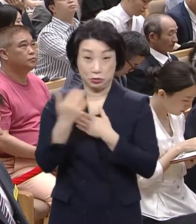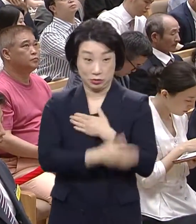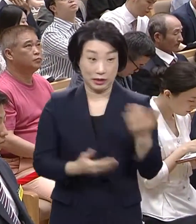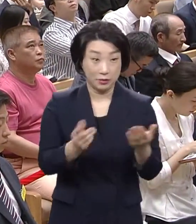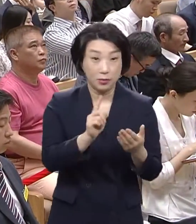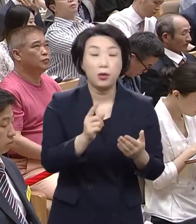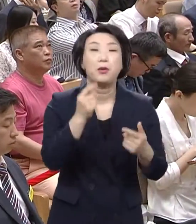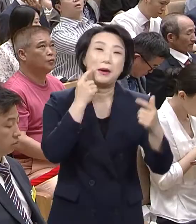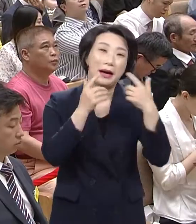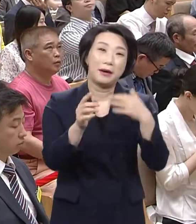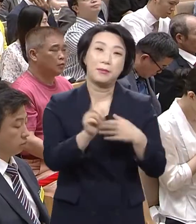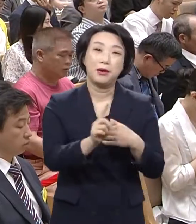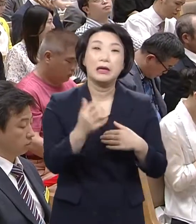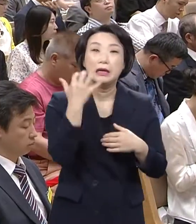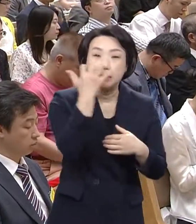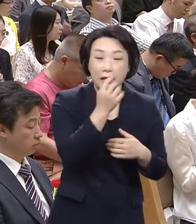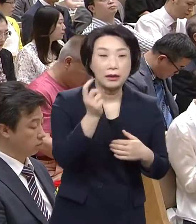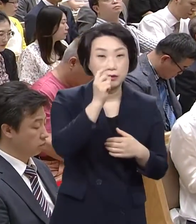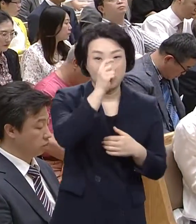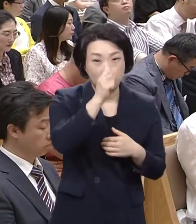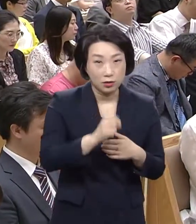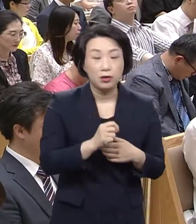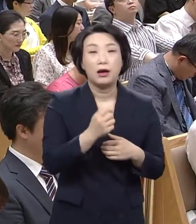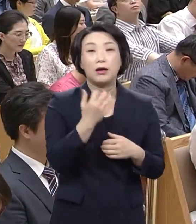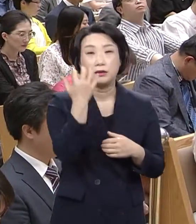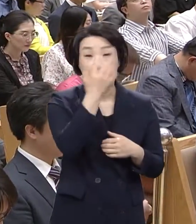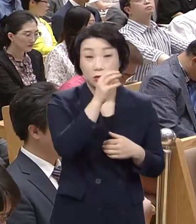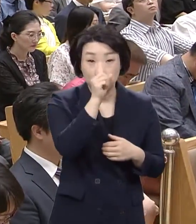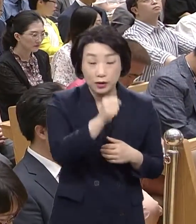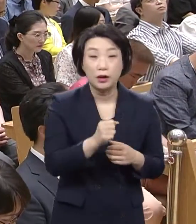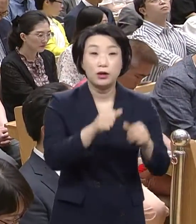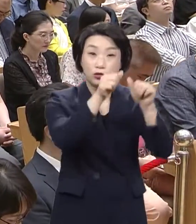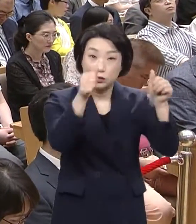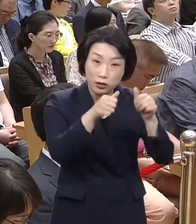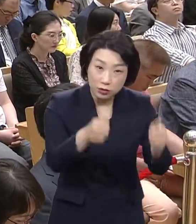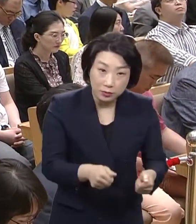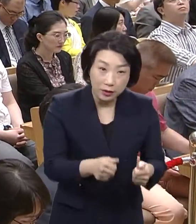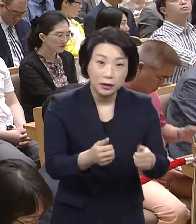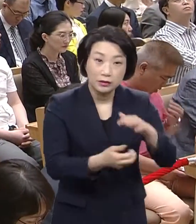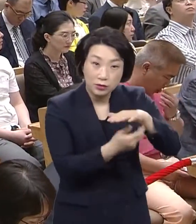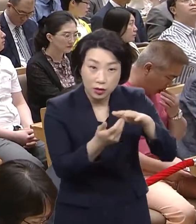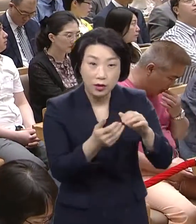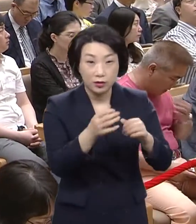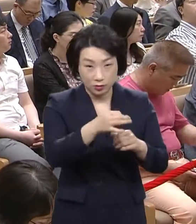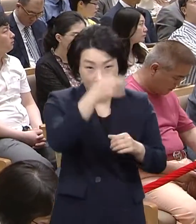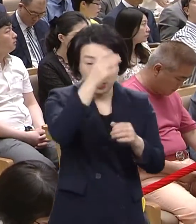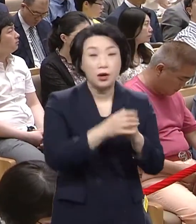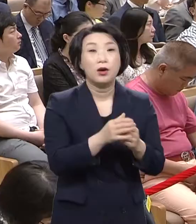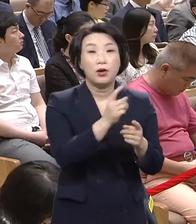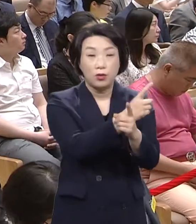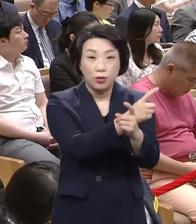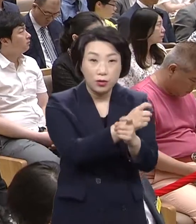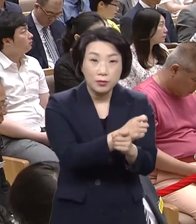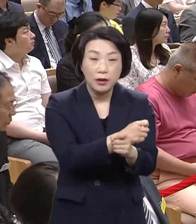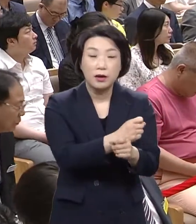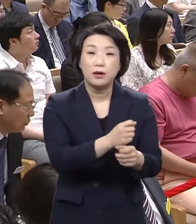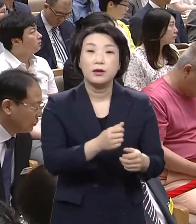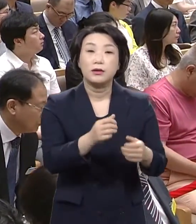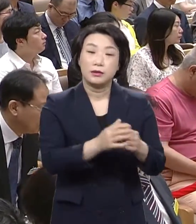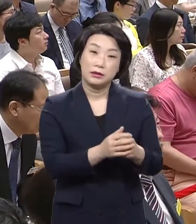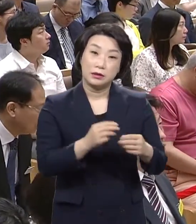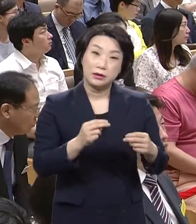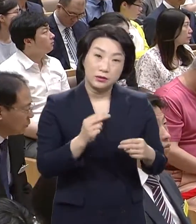일은 현저하니 곧 음행과 더러운 것과 호색과 우상 숭배와 술수와 원수를 맺는 것과 분쟁과